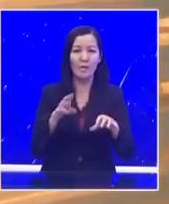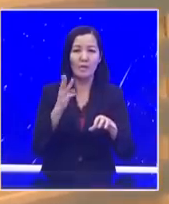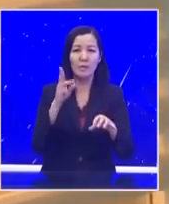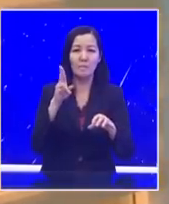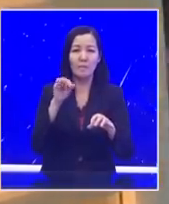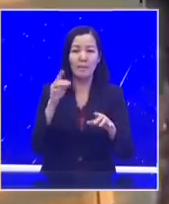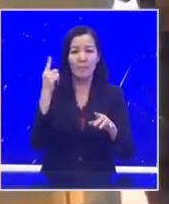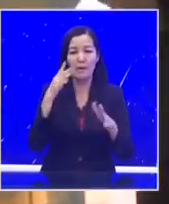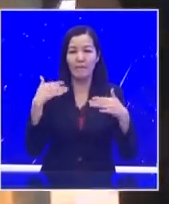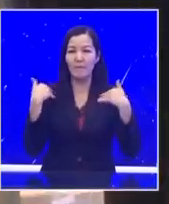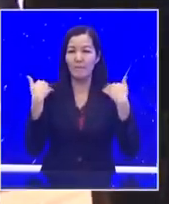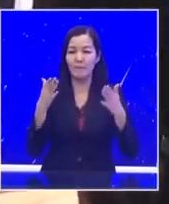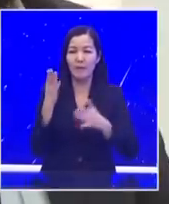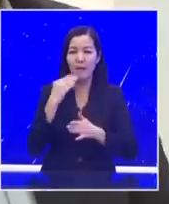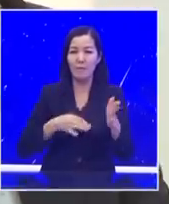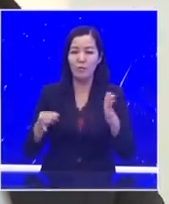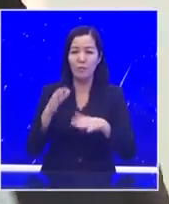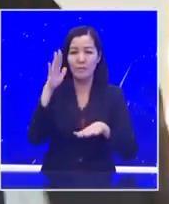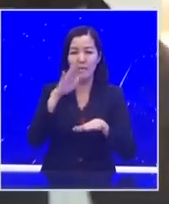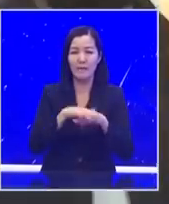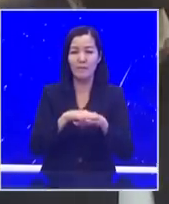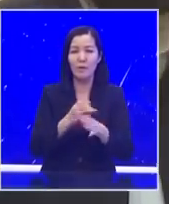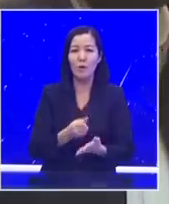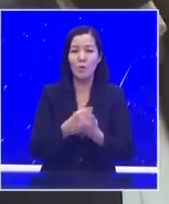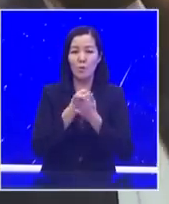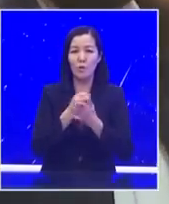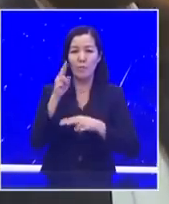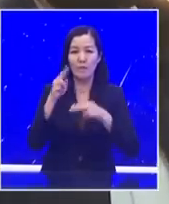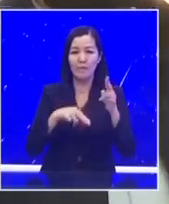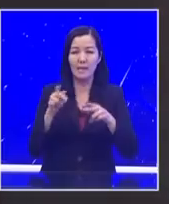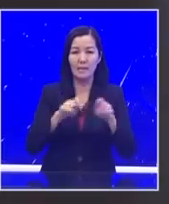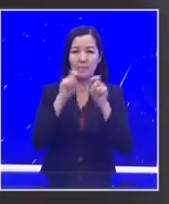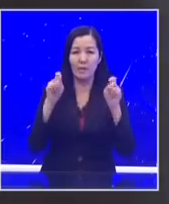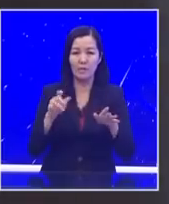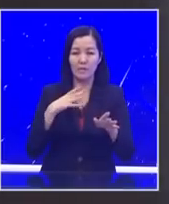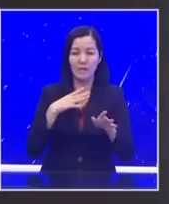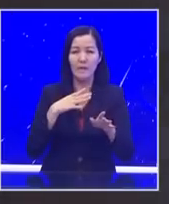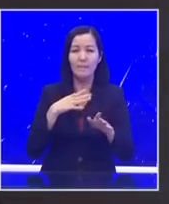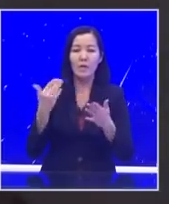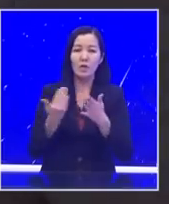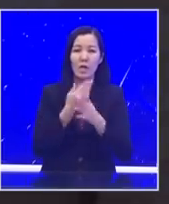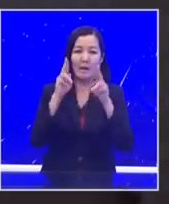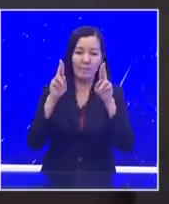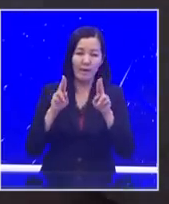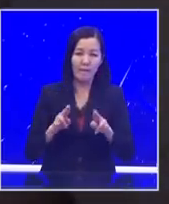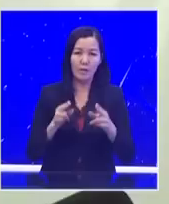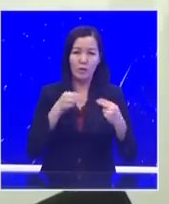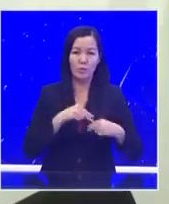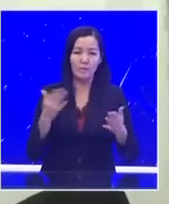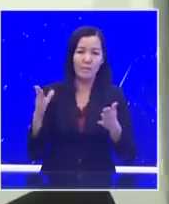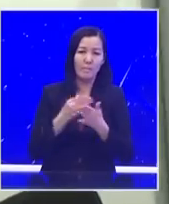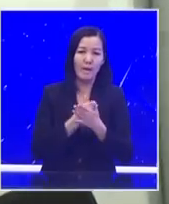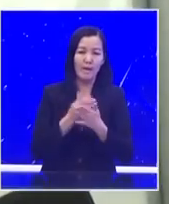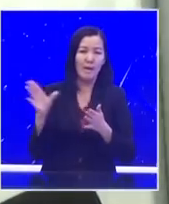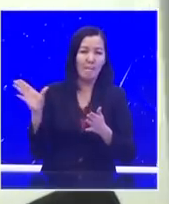Шпекбаевтың бастамасы және Алматы облысы әкімі Амандық Баталовтың қолдауымен есігін айқара ашты. Жаңа форматтағы және де барлық